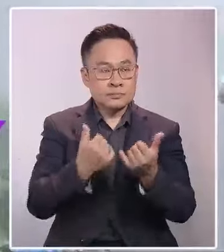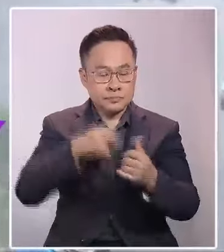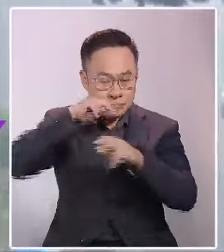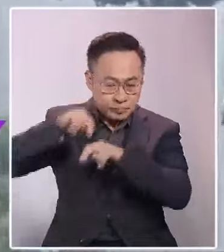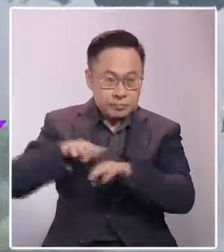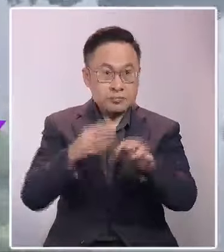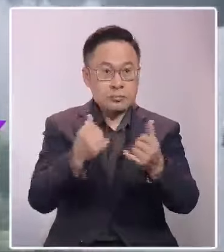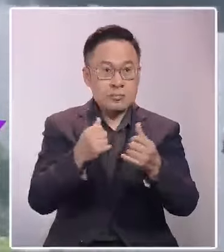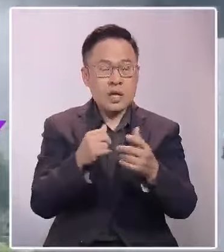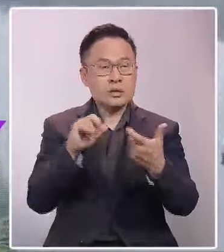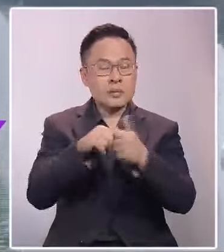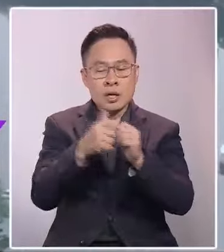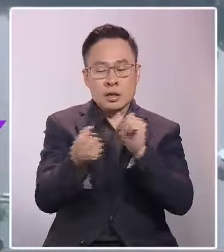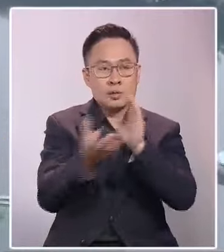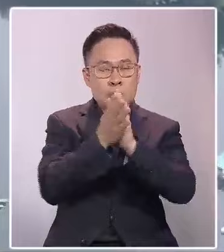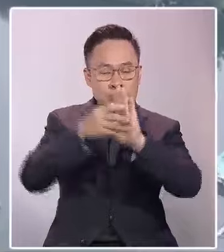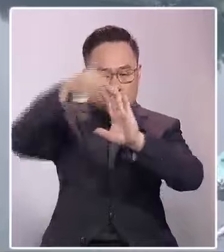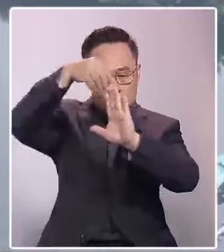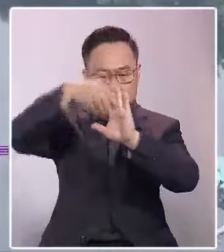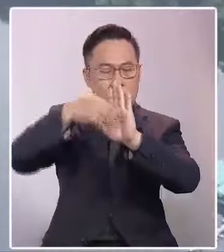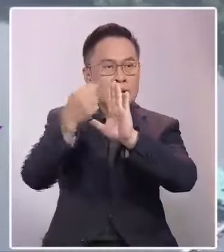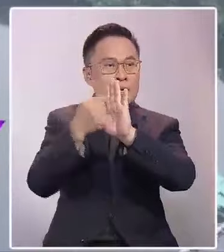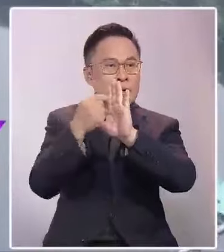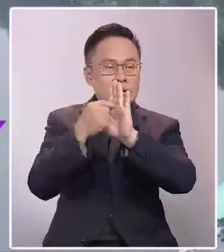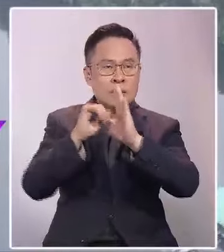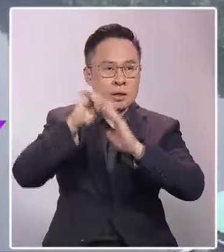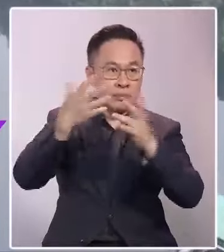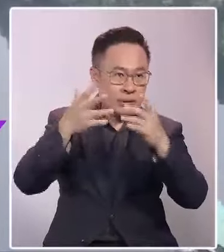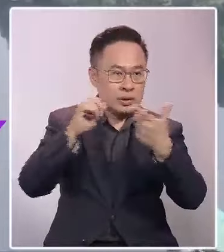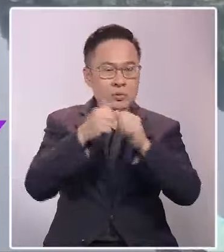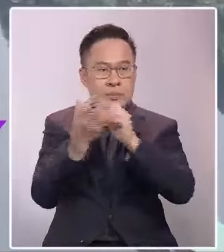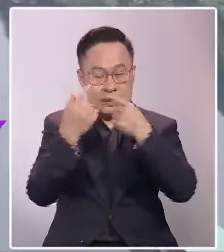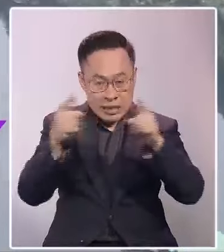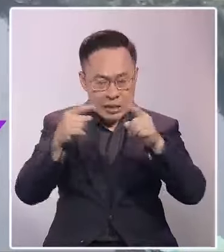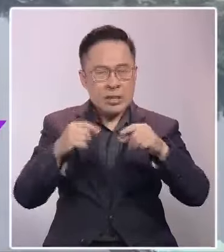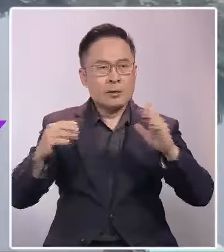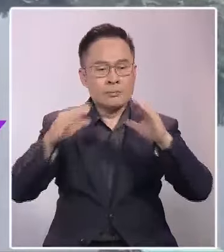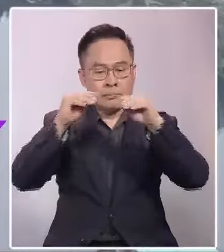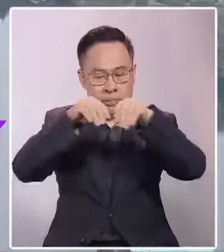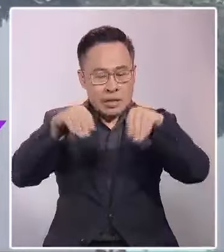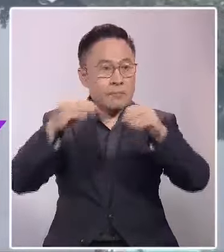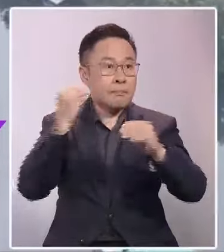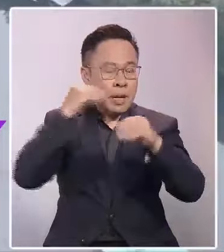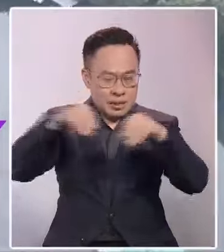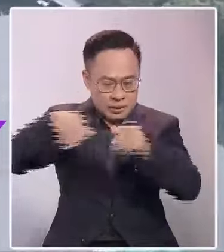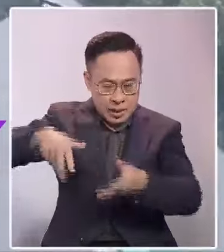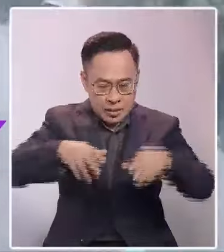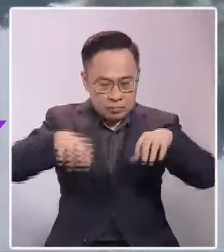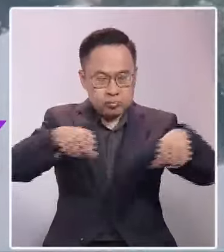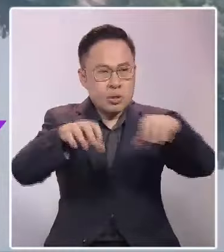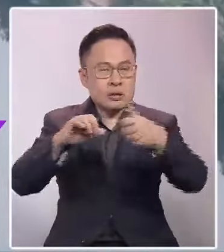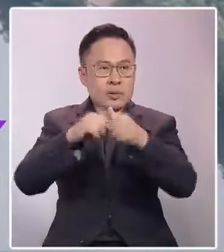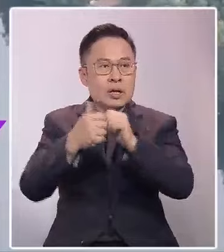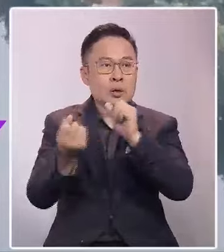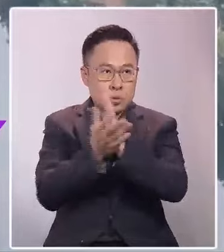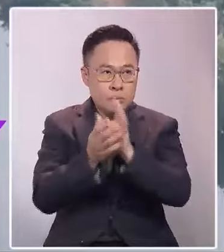นี้อาจจะไม่มีผลกระทบต่อพื้นที่ด้านท้ายน้ำแต่อย่างไรก็ตามก็ยังคงต้องเฝ้าระวังกันอยู่นะคะตามที่บอกไปว่าในอัตรา